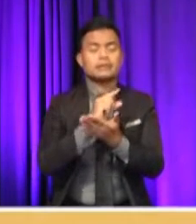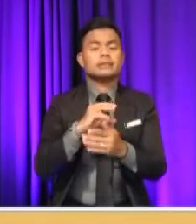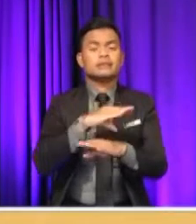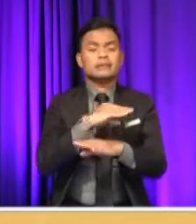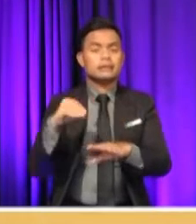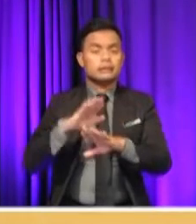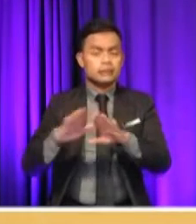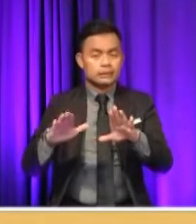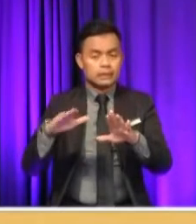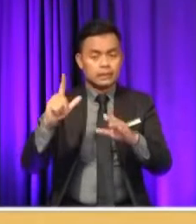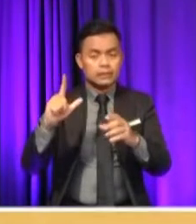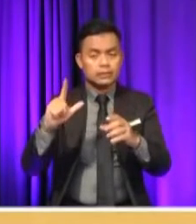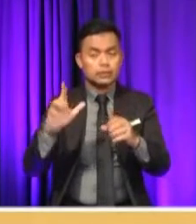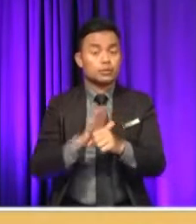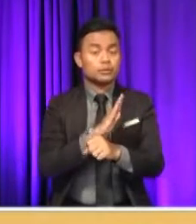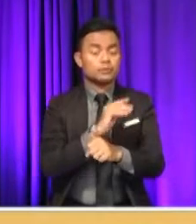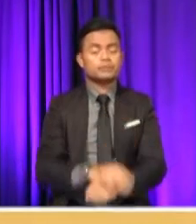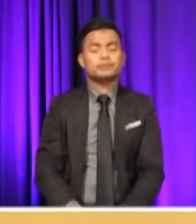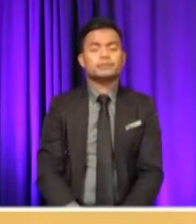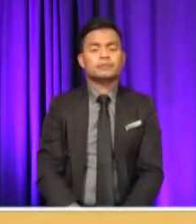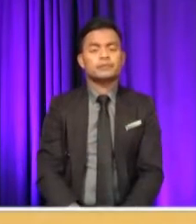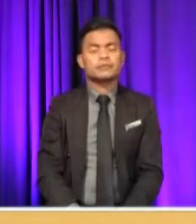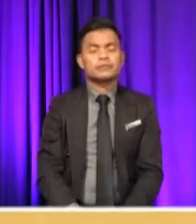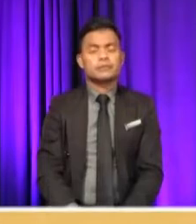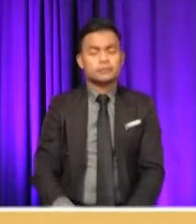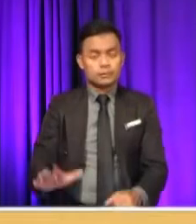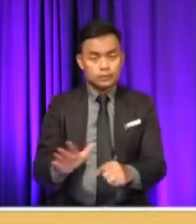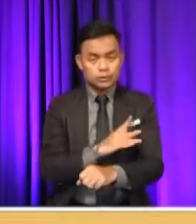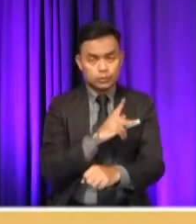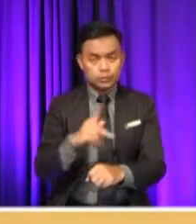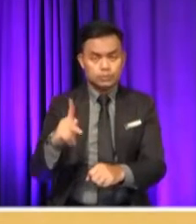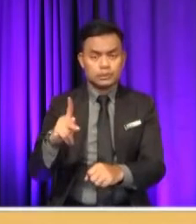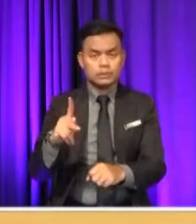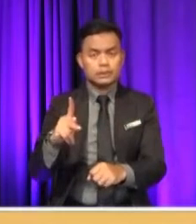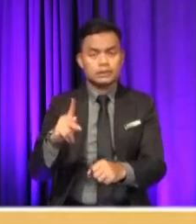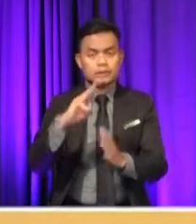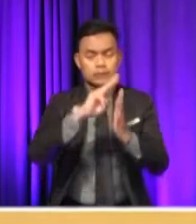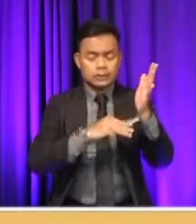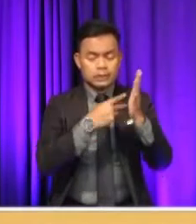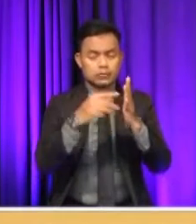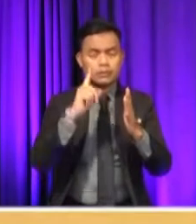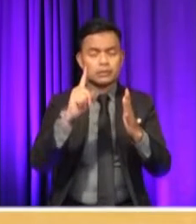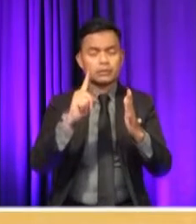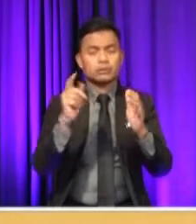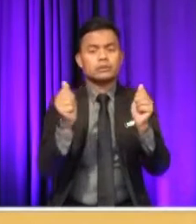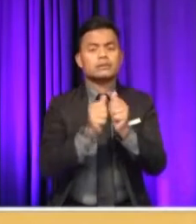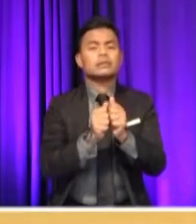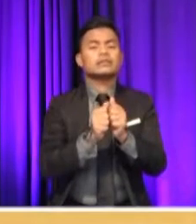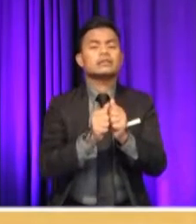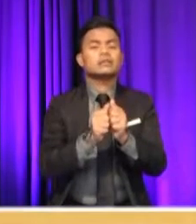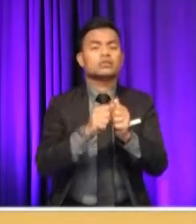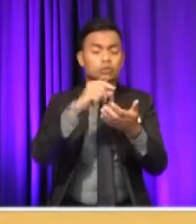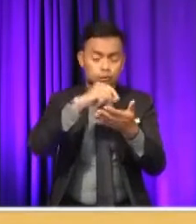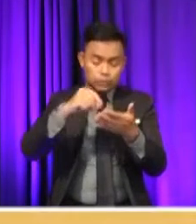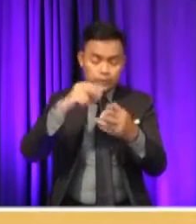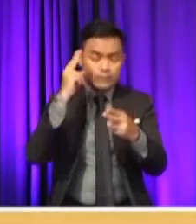dikosongkan. Lengkapkan jadual 1 dengan menulis nama Swiss tersebut. Okey, yang pertama, arus akan mengalir